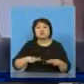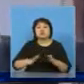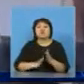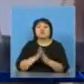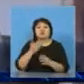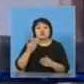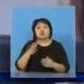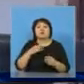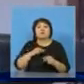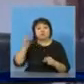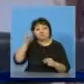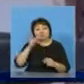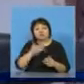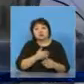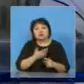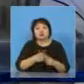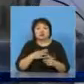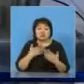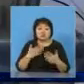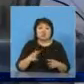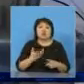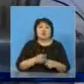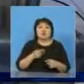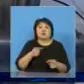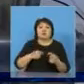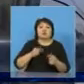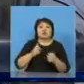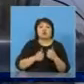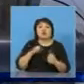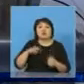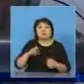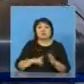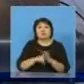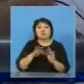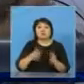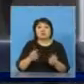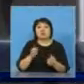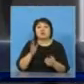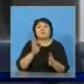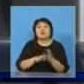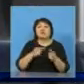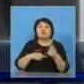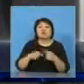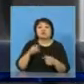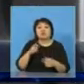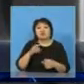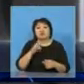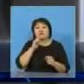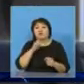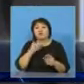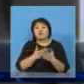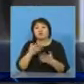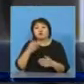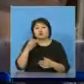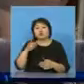поэтому решила пройти курс шитья. Затем приняла участие в бизнес-конкурсе «Атамикен Стартап» и получила безвозмездный грант. Размер вознаграждения